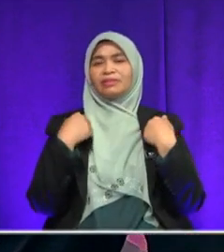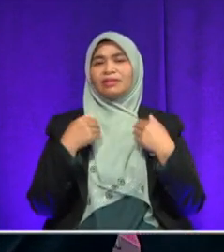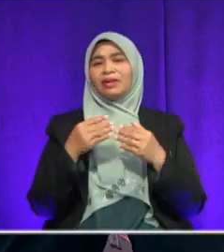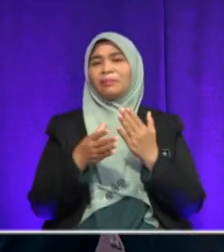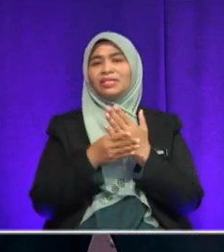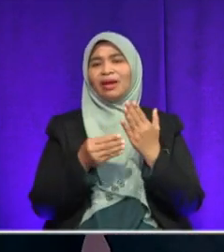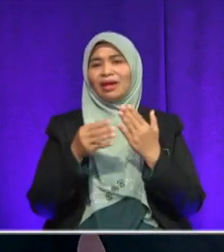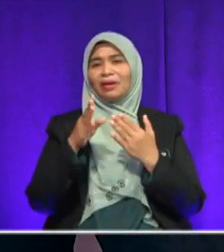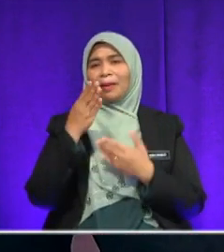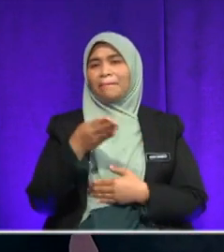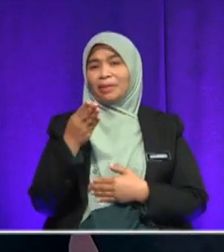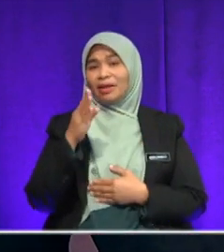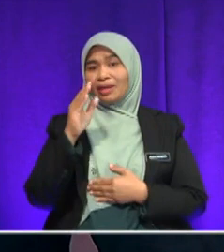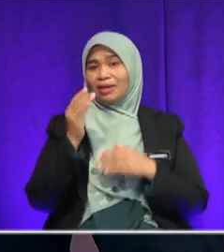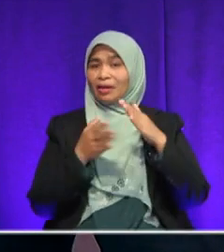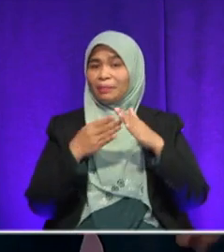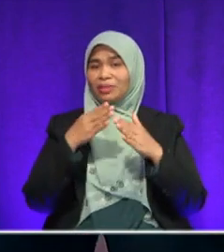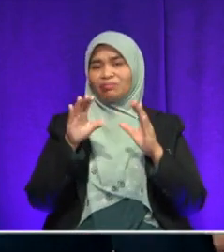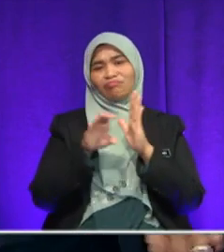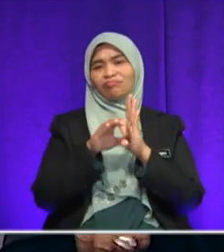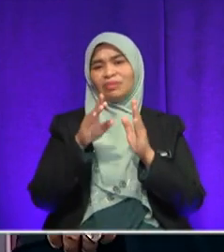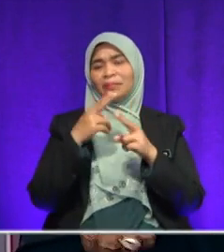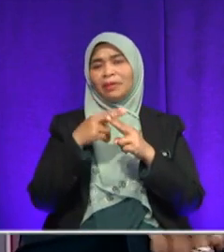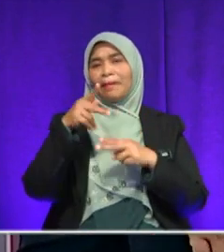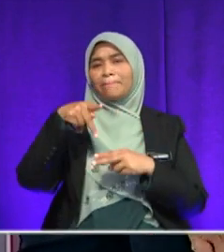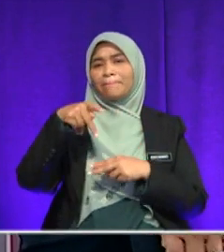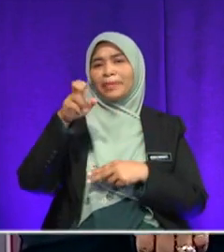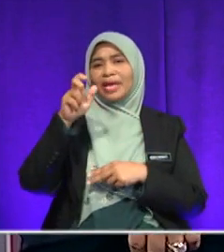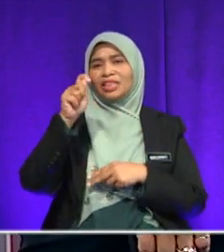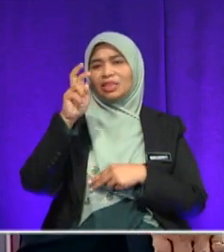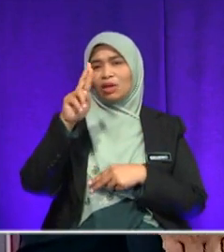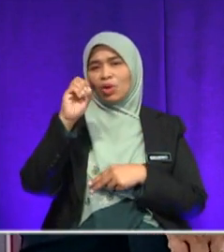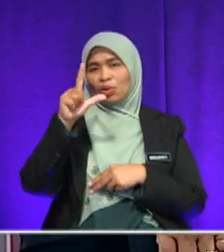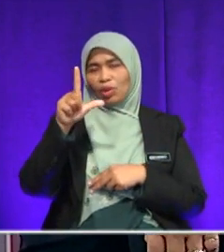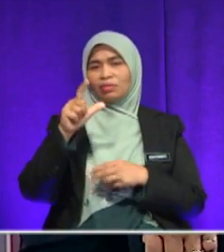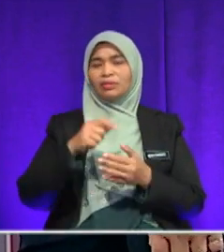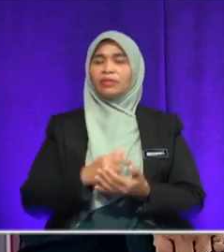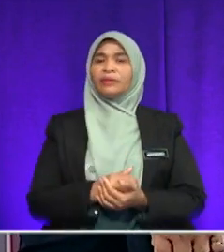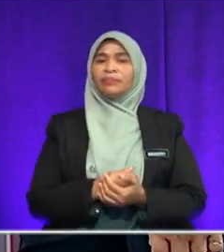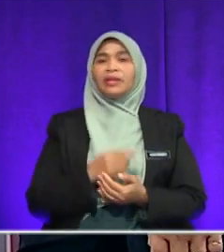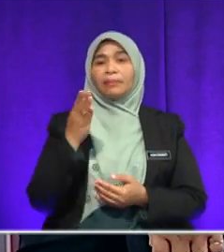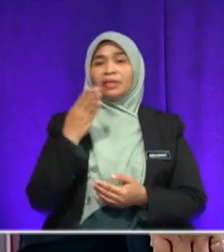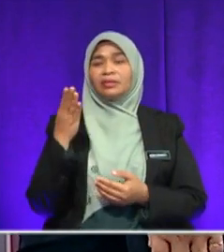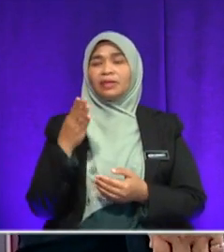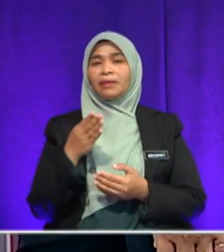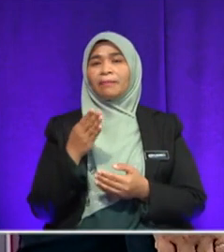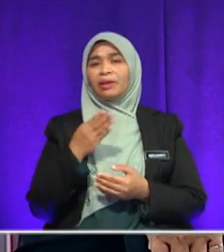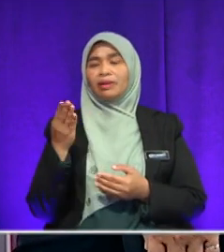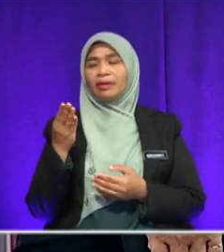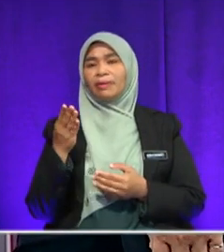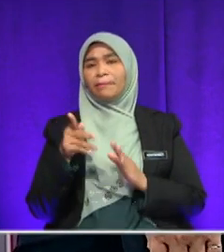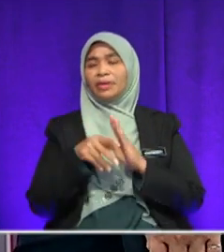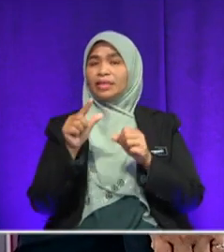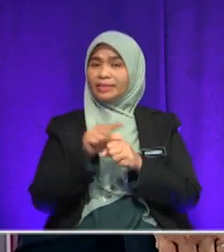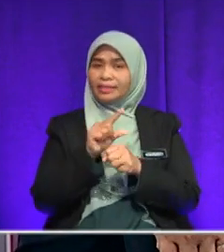kereta merupakan barang penggenap. Okey. So, biasanya barang penggenap apabila